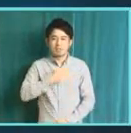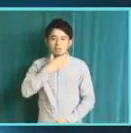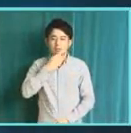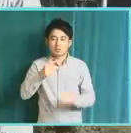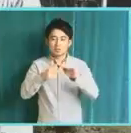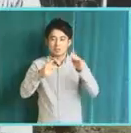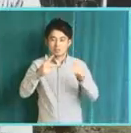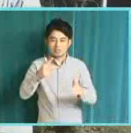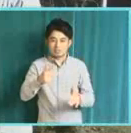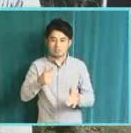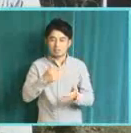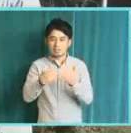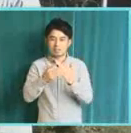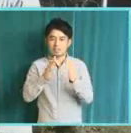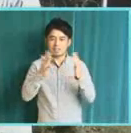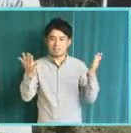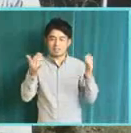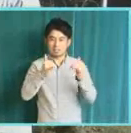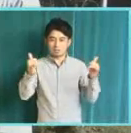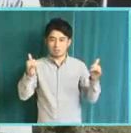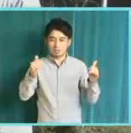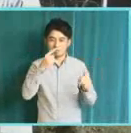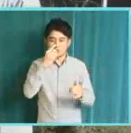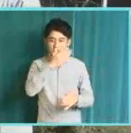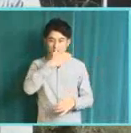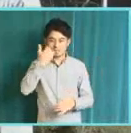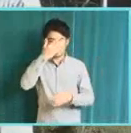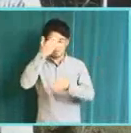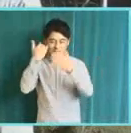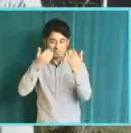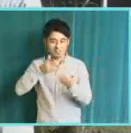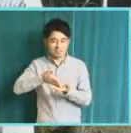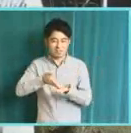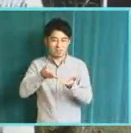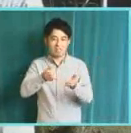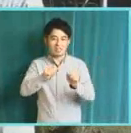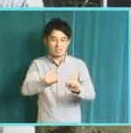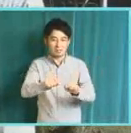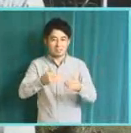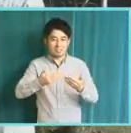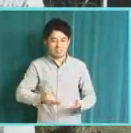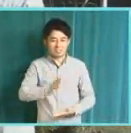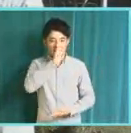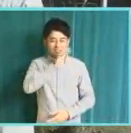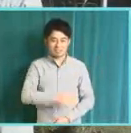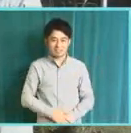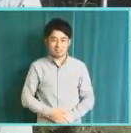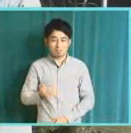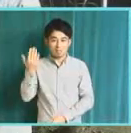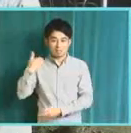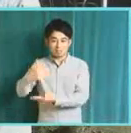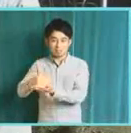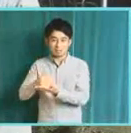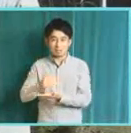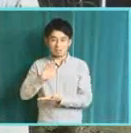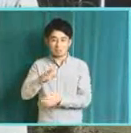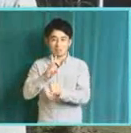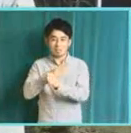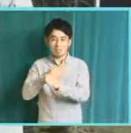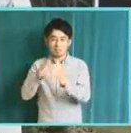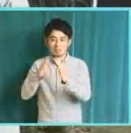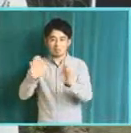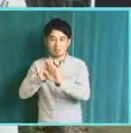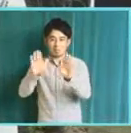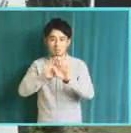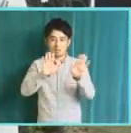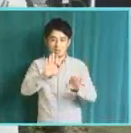設での経験がない方とかもですね、丁寧に教えておりますので、はい、大丈夫です、は い、ね、小野さんも先ほどおっしゃられていましたけれども、研修の制